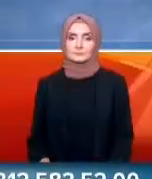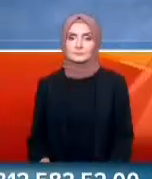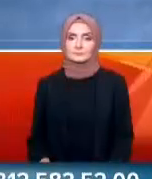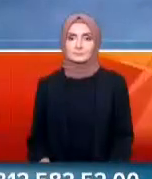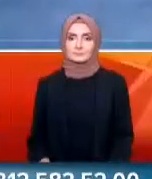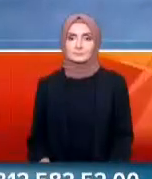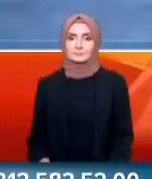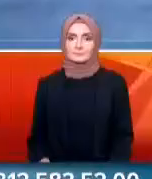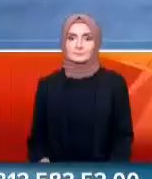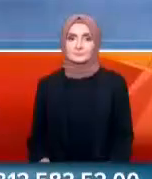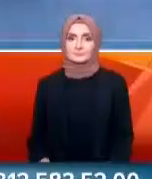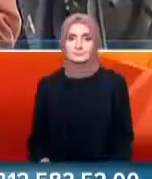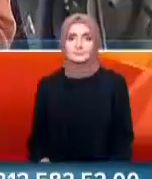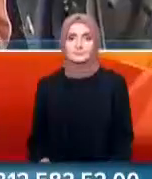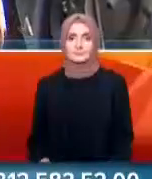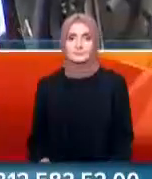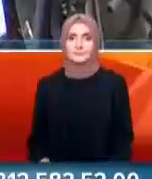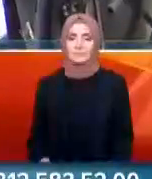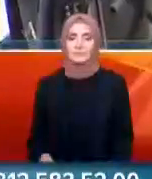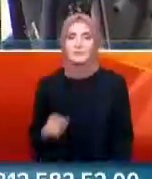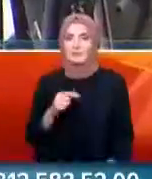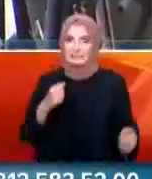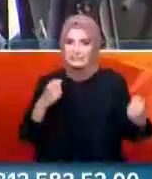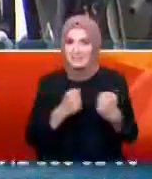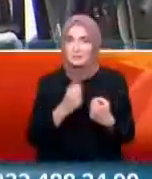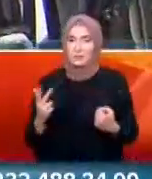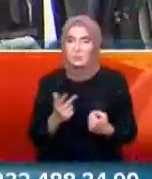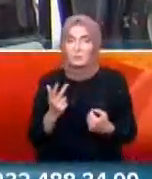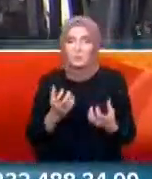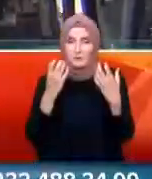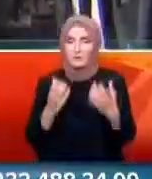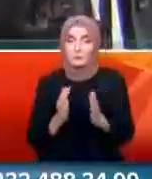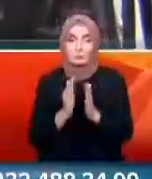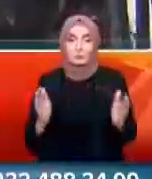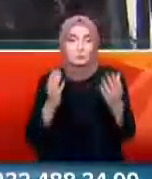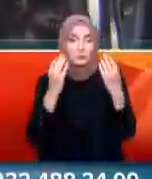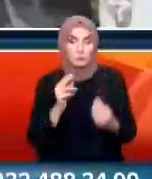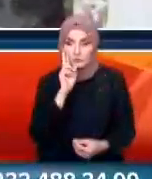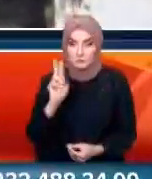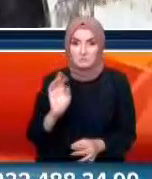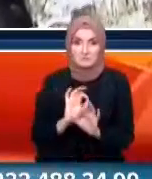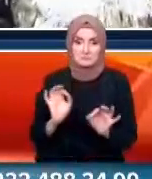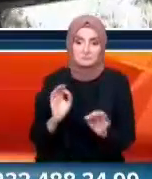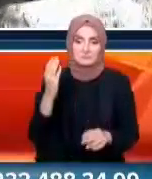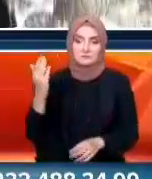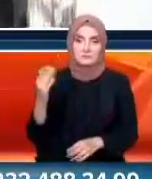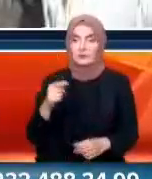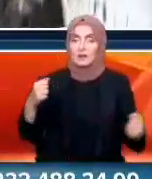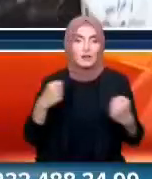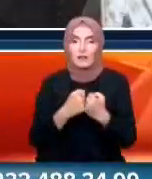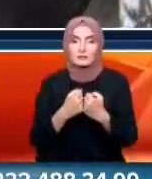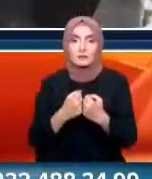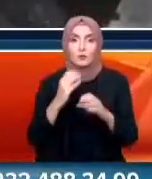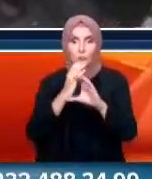ses almıyordu, duymuyordu. Olayın şiddetinin ne kadar büyük olduğunu görmek mümkün. Bakın biz o kaza yapan